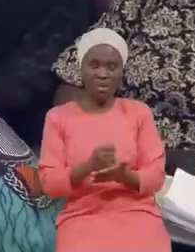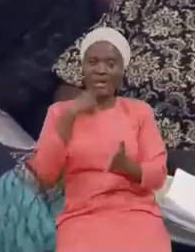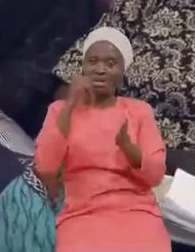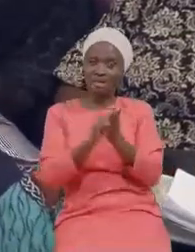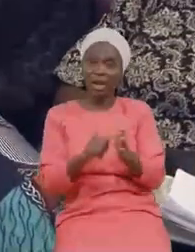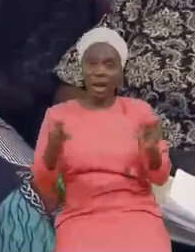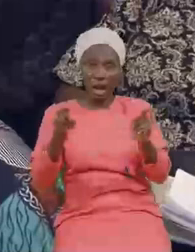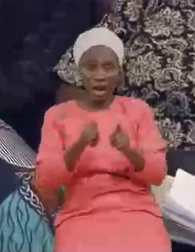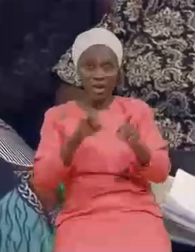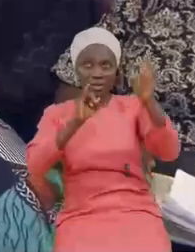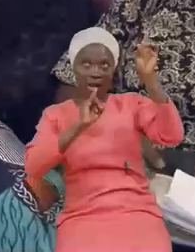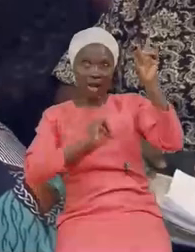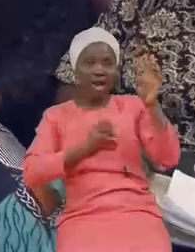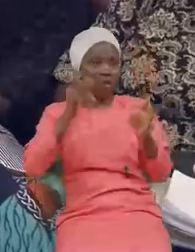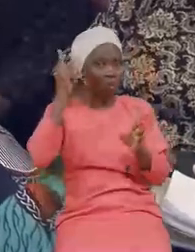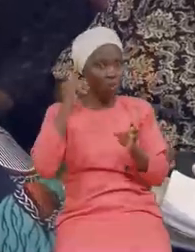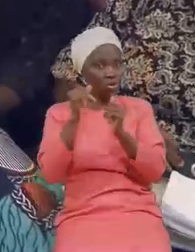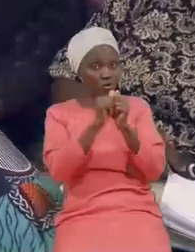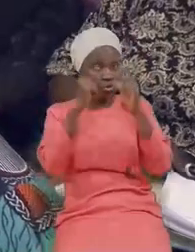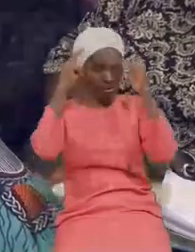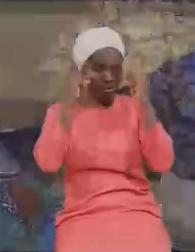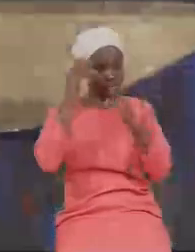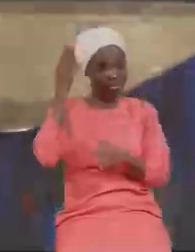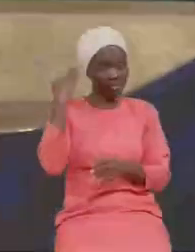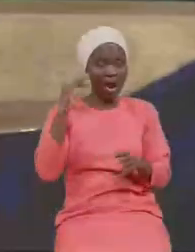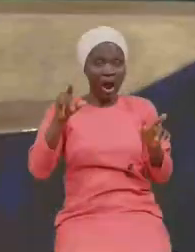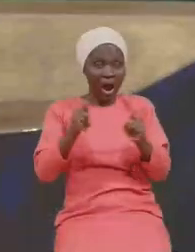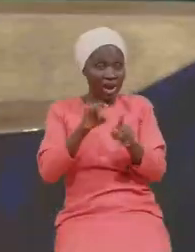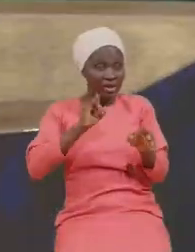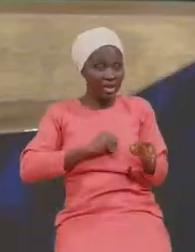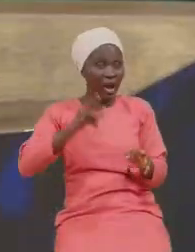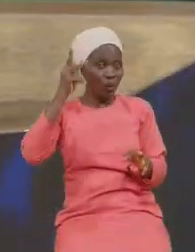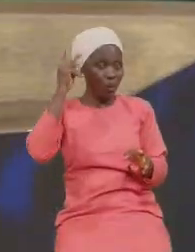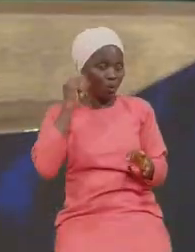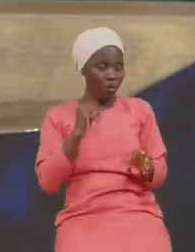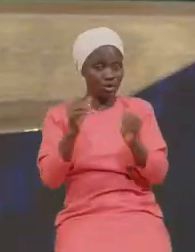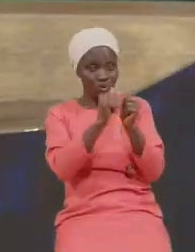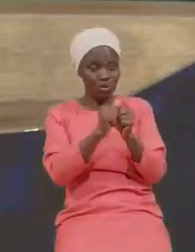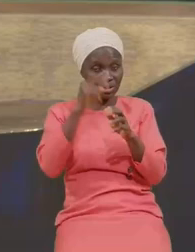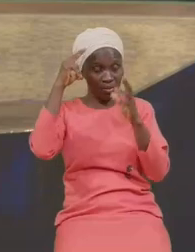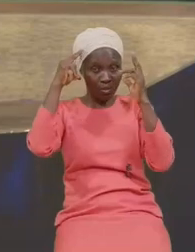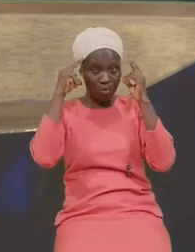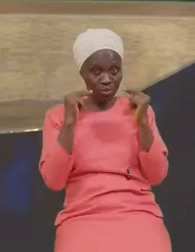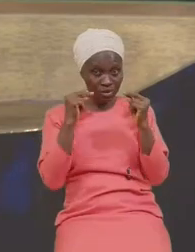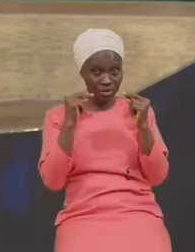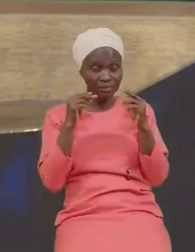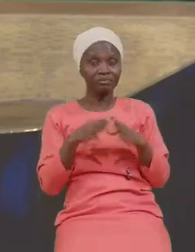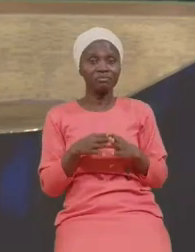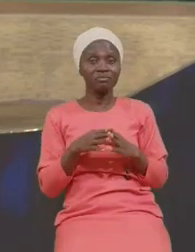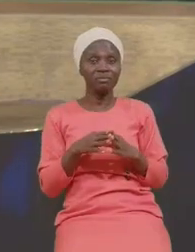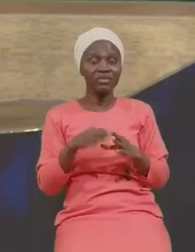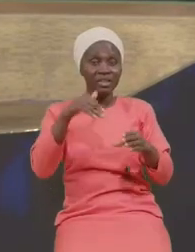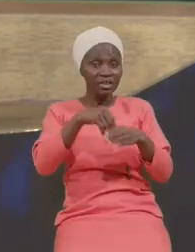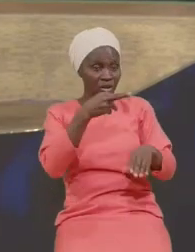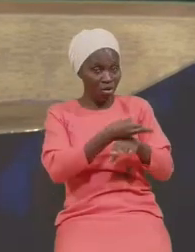Eddy ici je serai avec toi comme j'ai été avec Moïse devant le rocher lorsqu'il